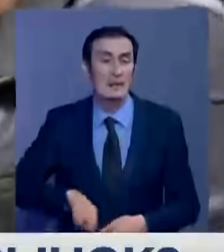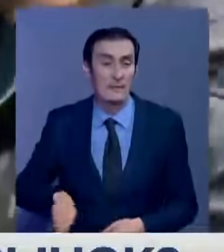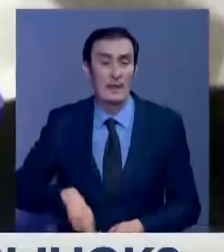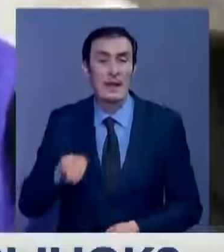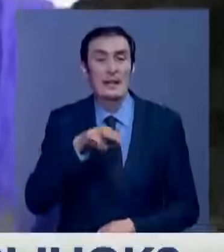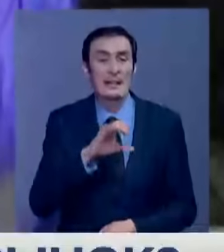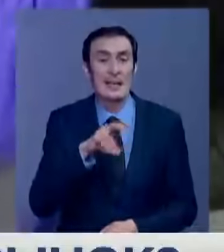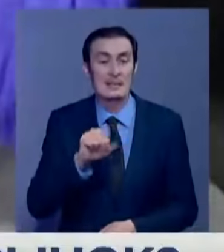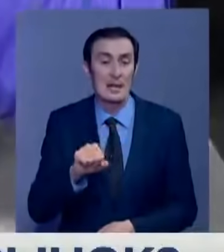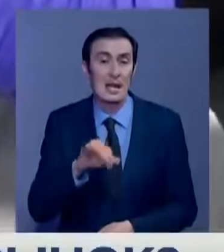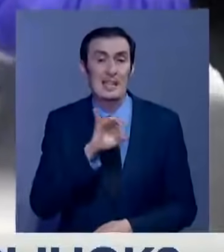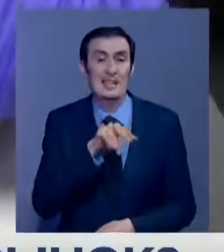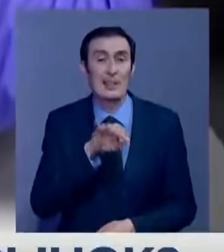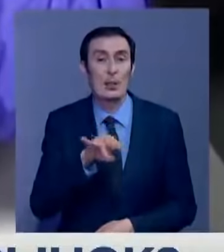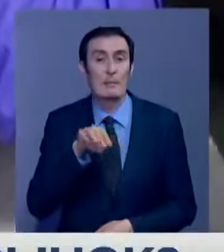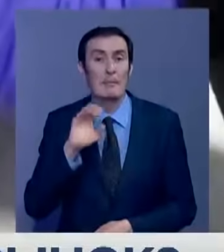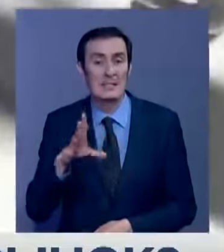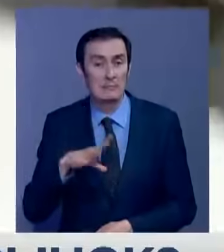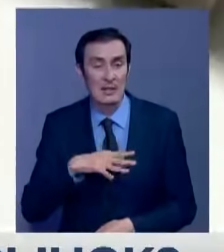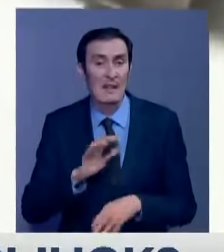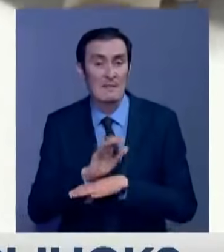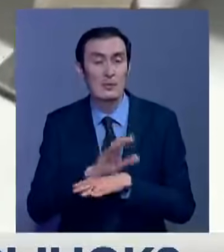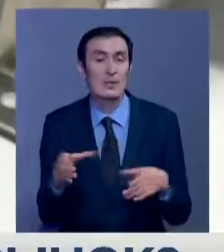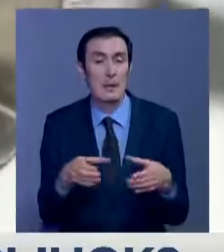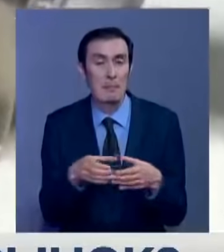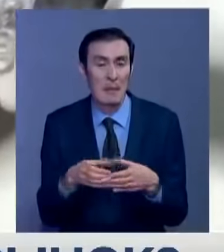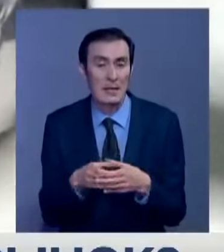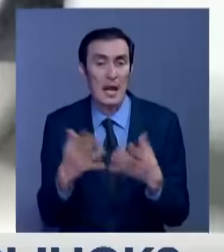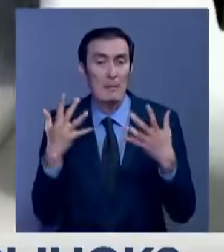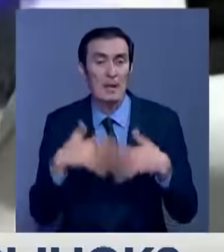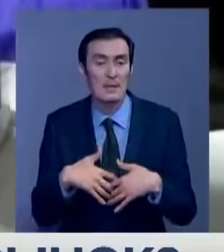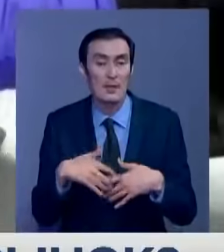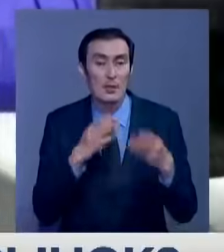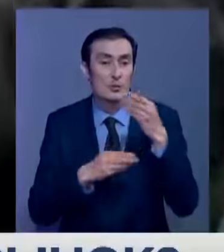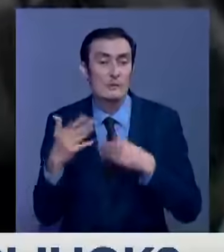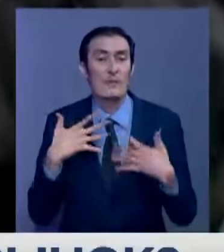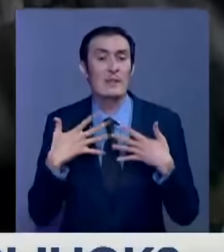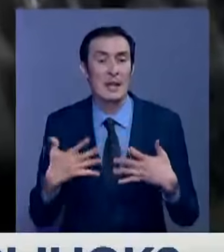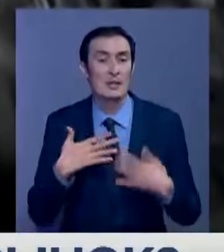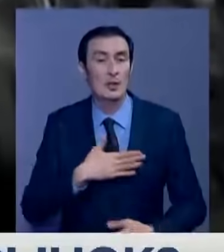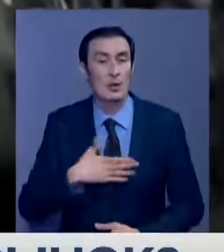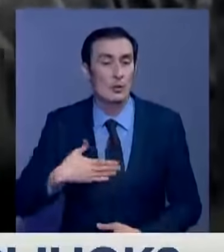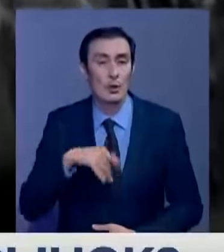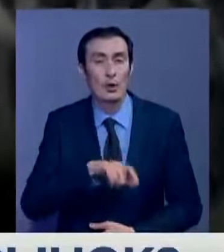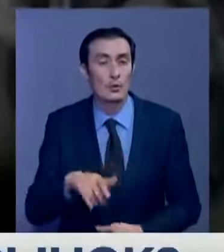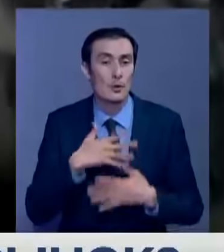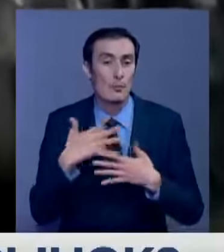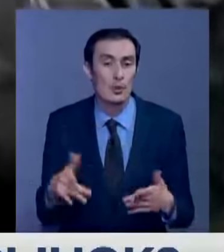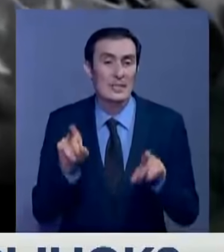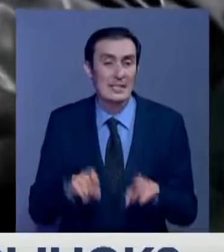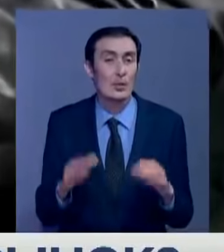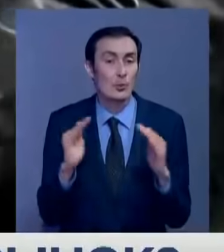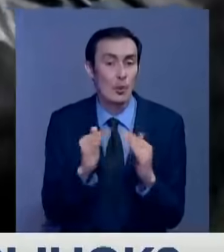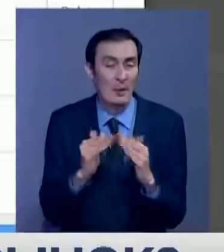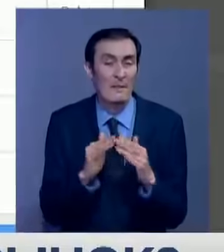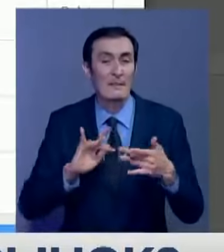Tesla Илона Маска. Одной из причин этого стал выпуск компании аппаратов искусственной вентиляции легких. Люди проводят все больше времени дома,